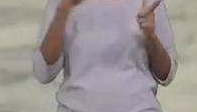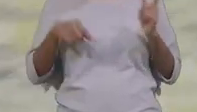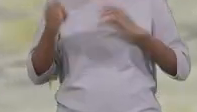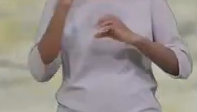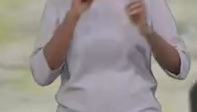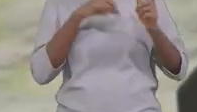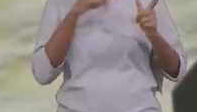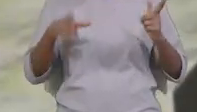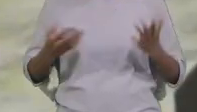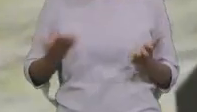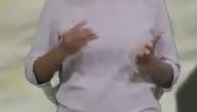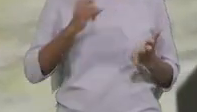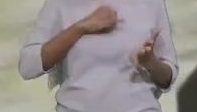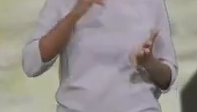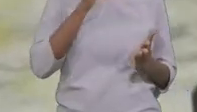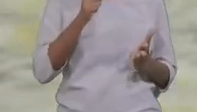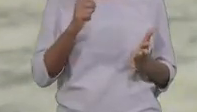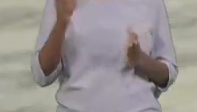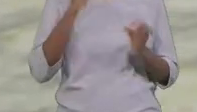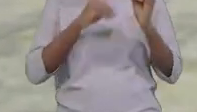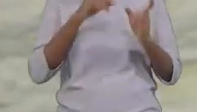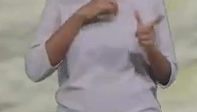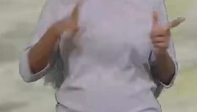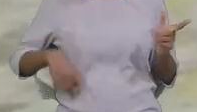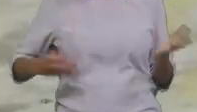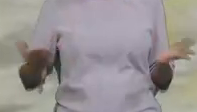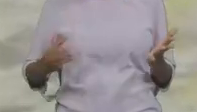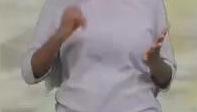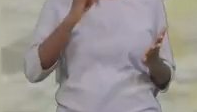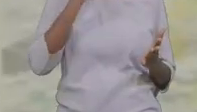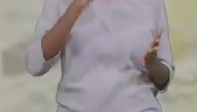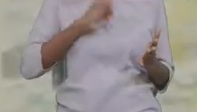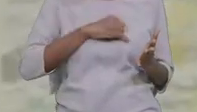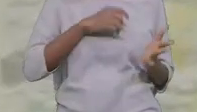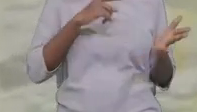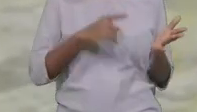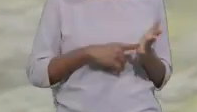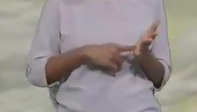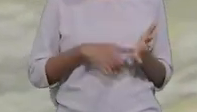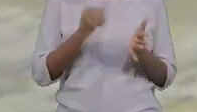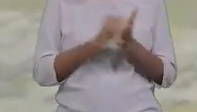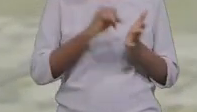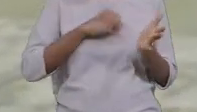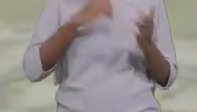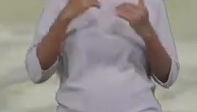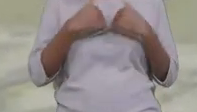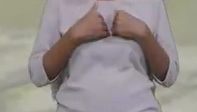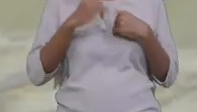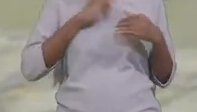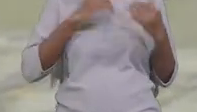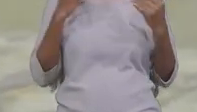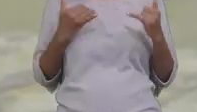au Seigneur. Seigneur, me voici. Seigneur, me voici. Ce que